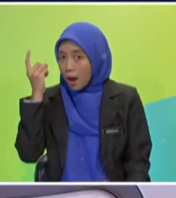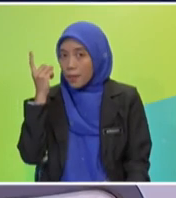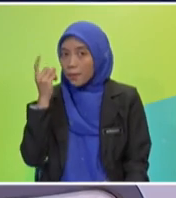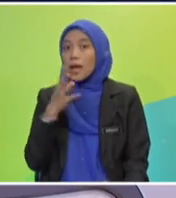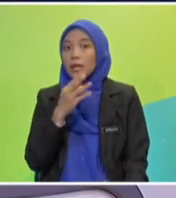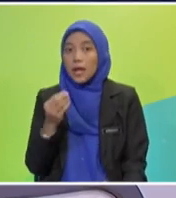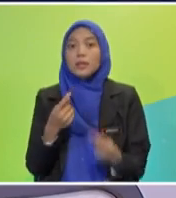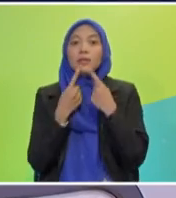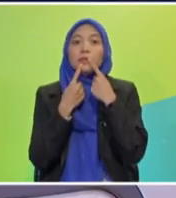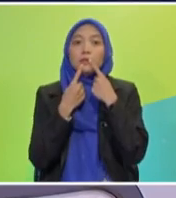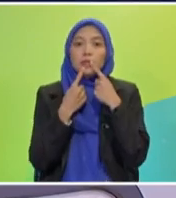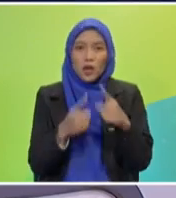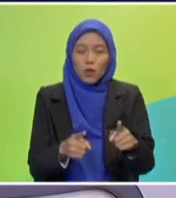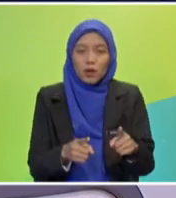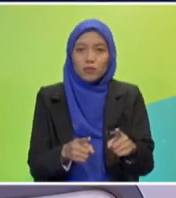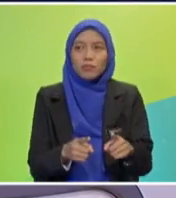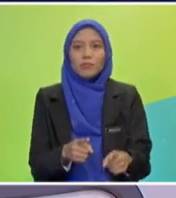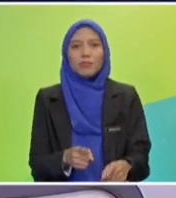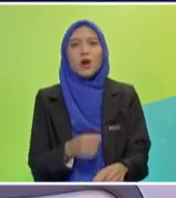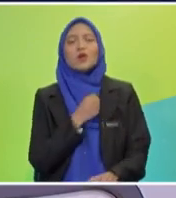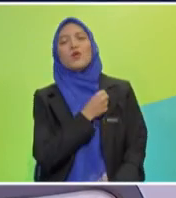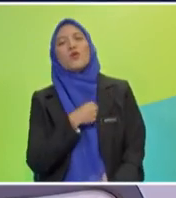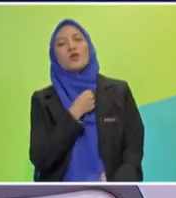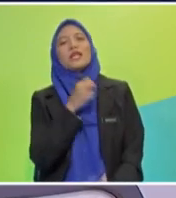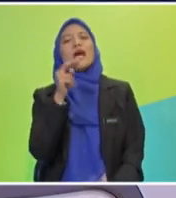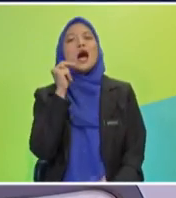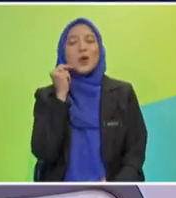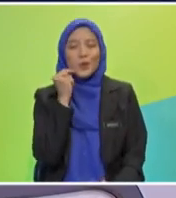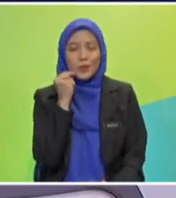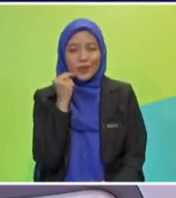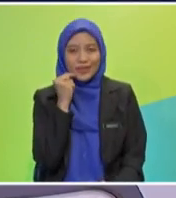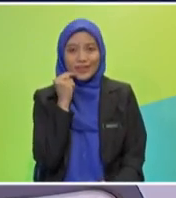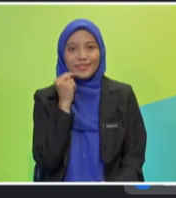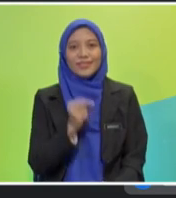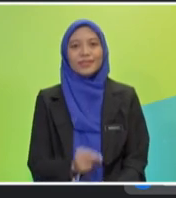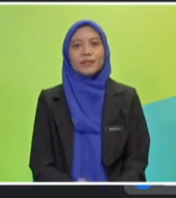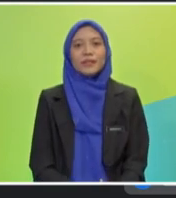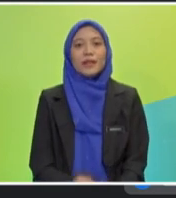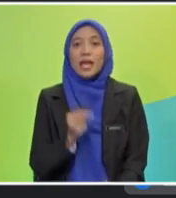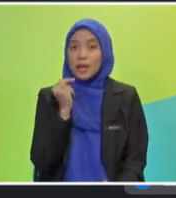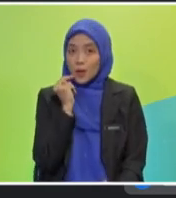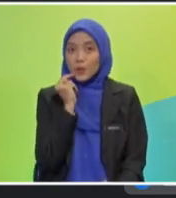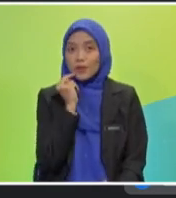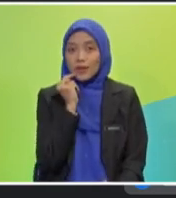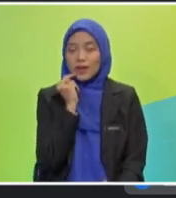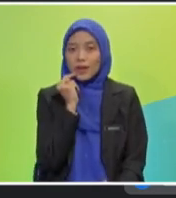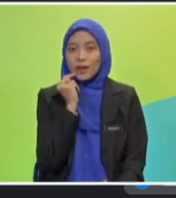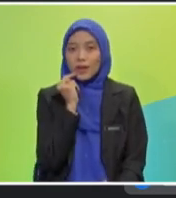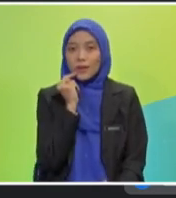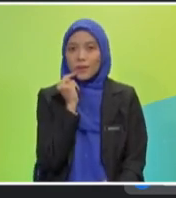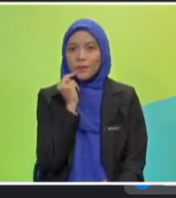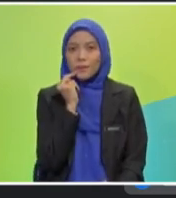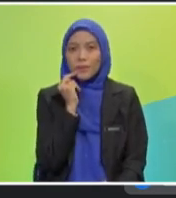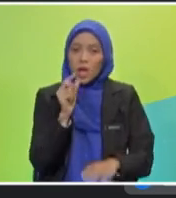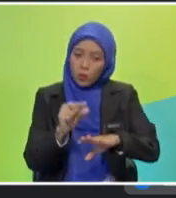respons. Maaf, bukan Iman, Naura. Silakan, Naura. Naura, gunalah pensel